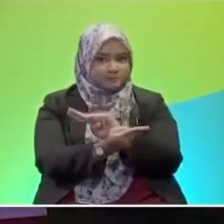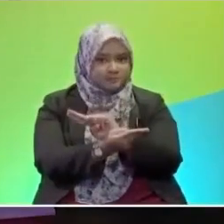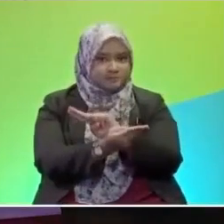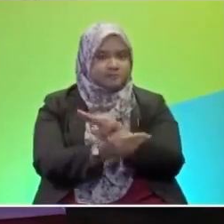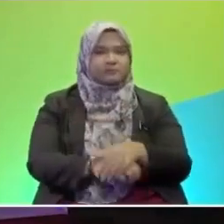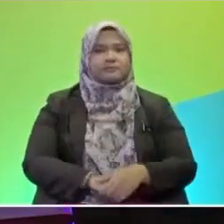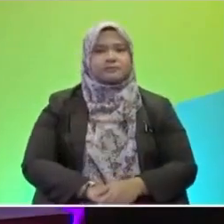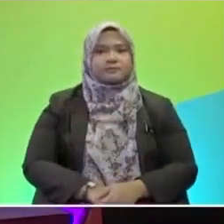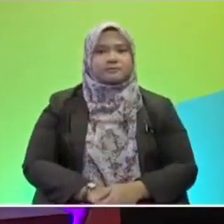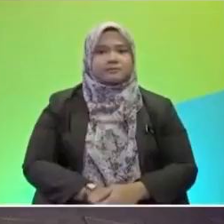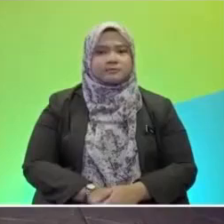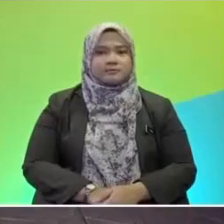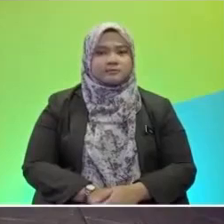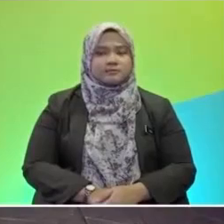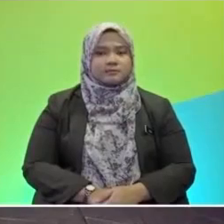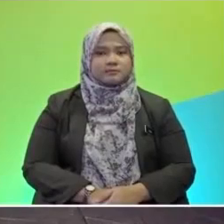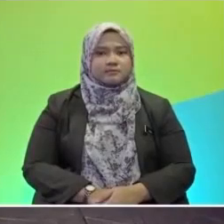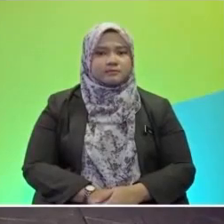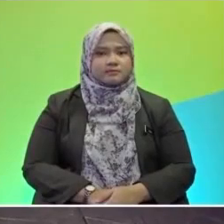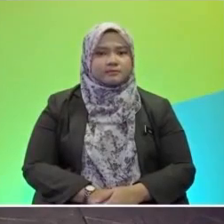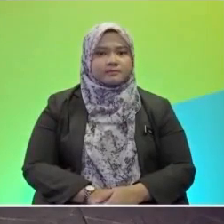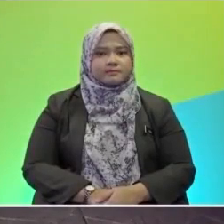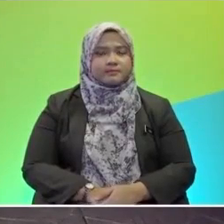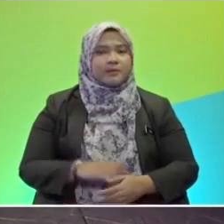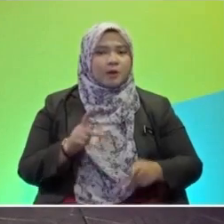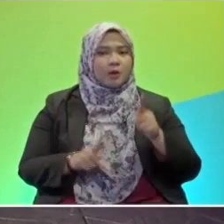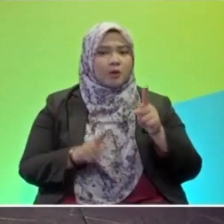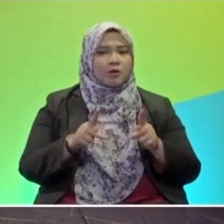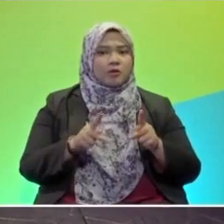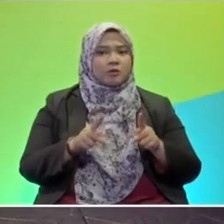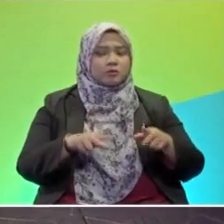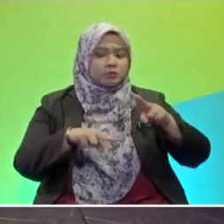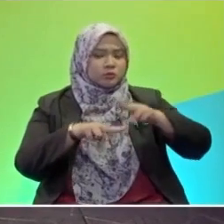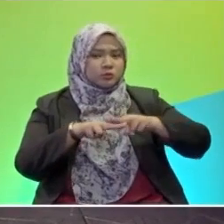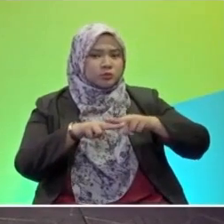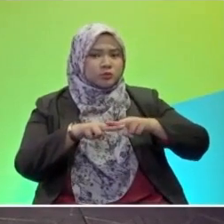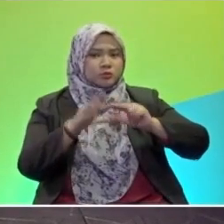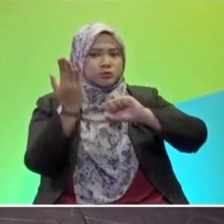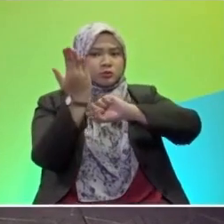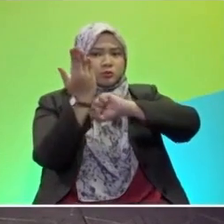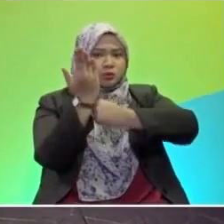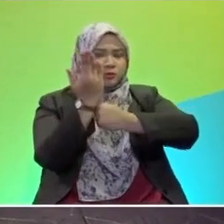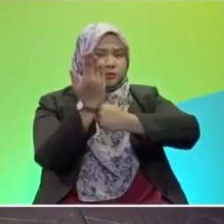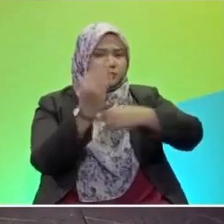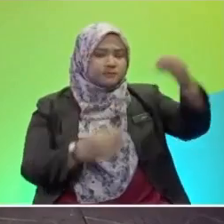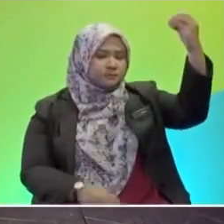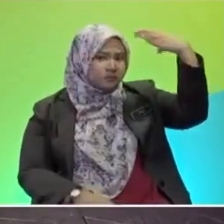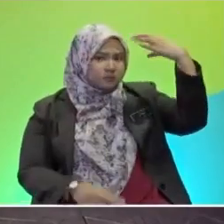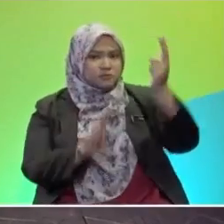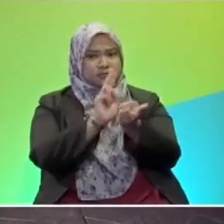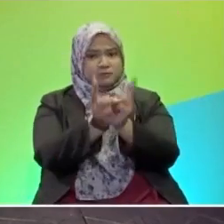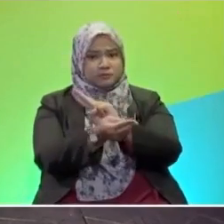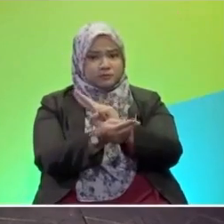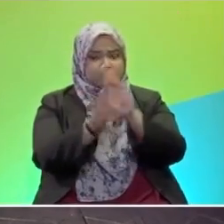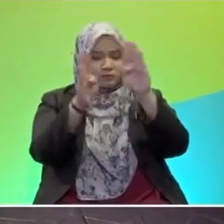ee jika kedudukan sumber cahaya berubah maka bentuk bayang-bayang berubah jadi yang tadi jika